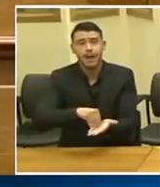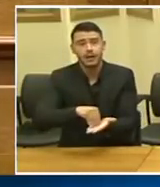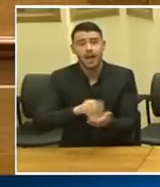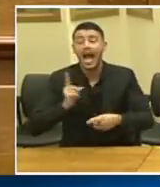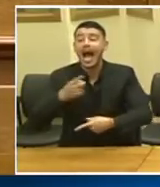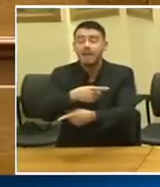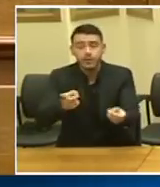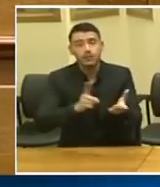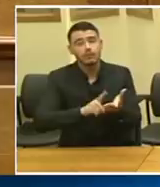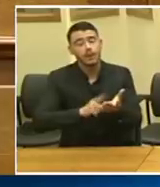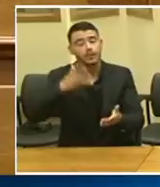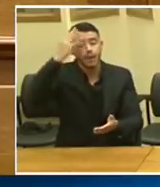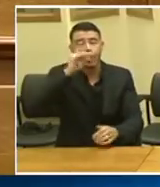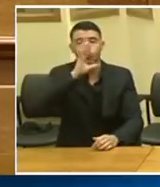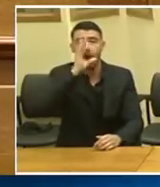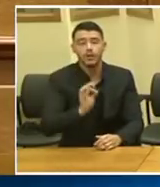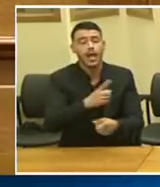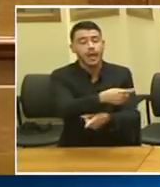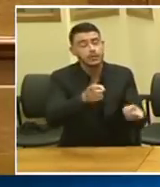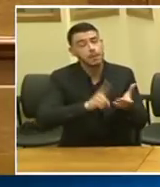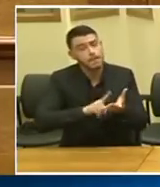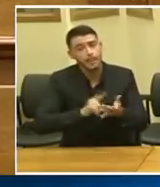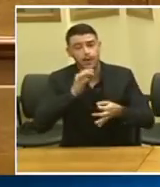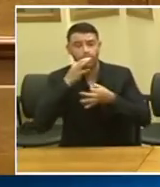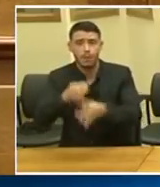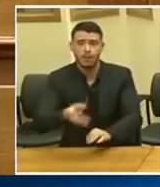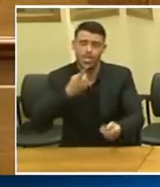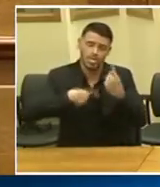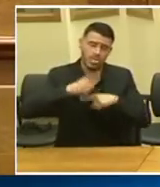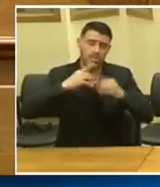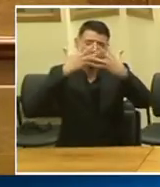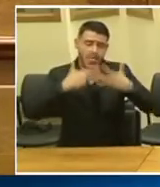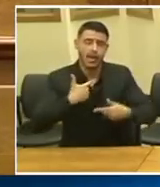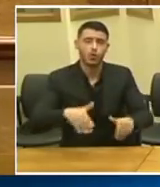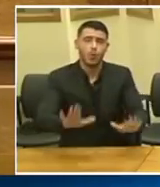την αλήθεια. Και εσείς οφείλετε να του την πείτε. Όχι να υποκρίνεστε εδώ πέρα 2,5 μέρες.